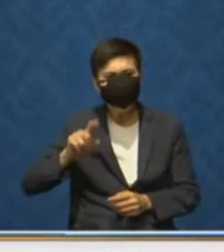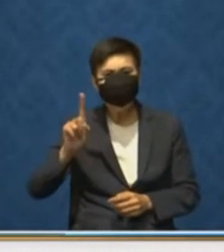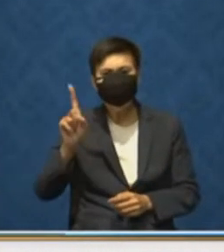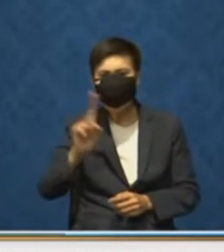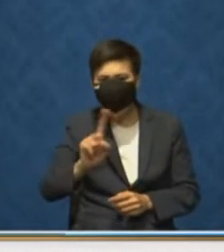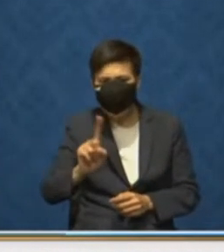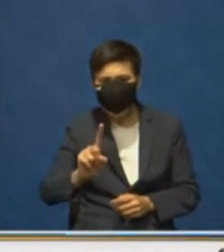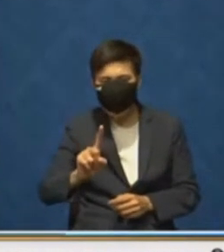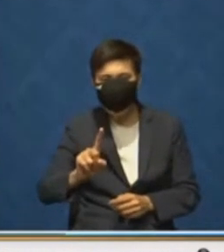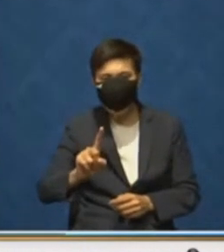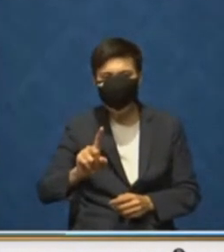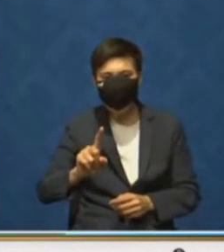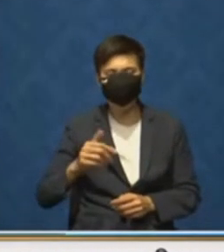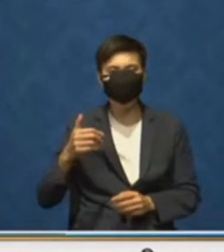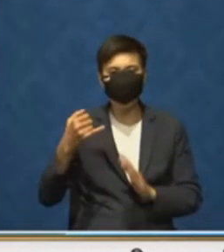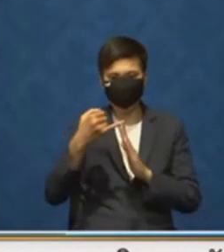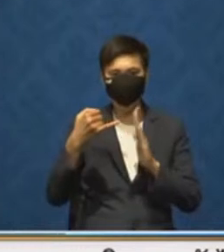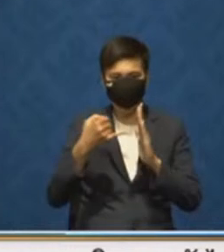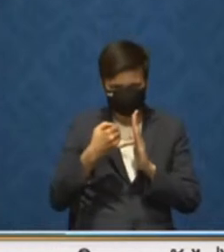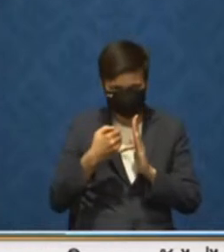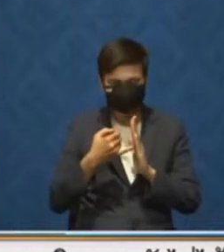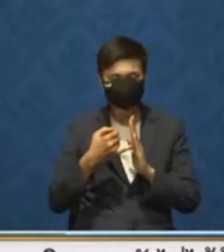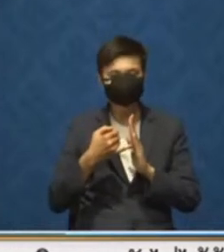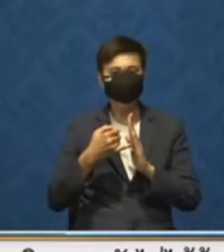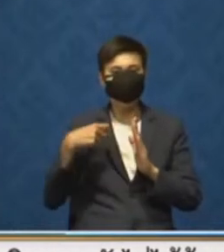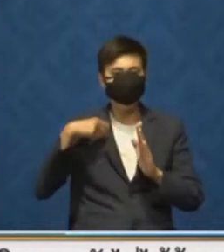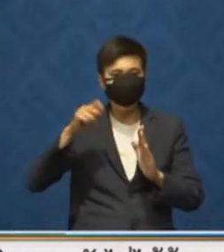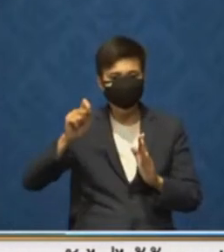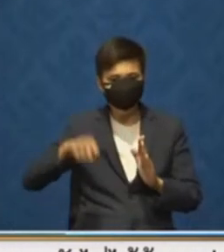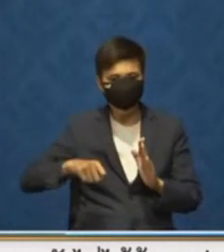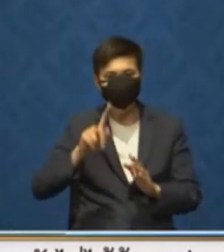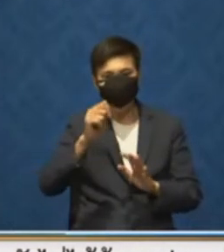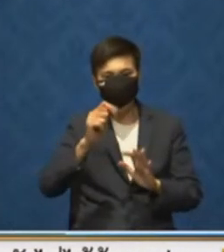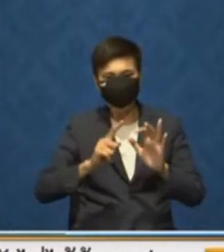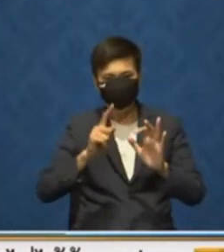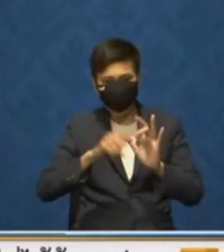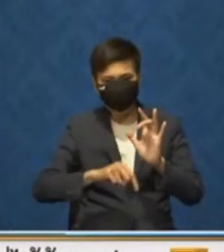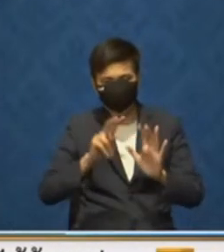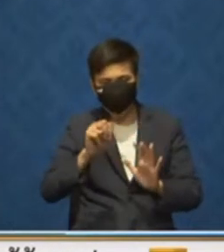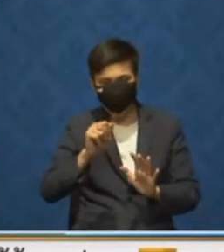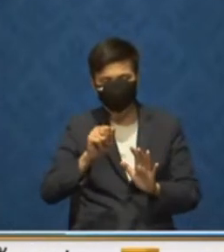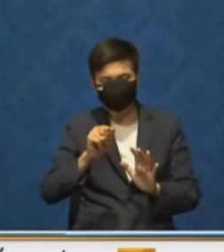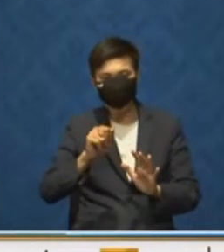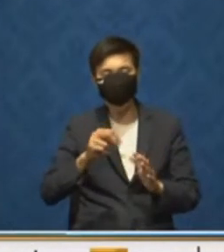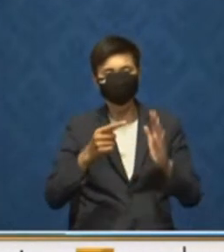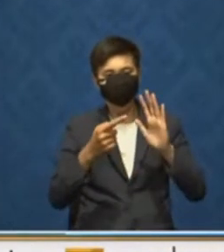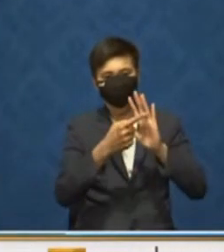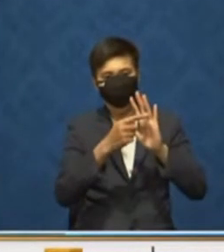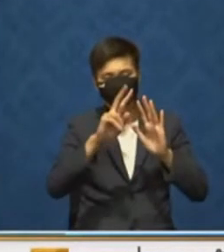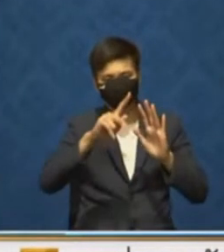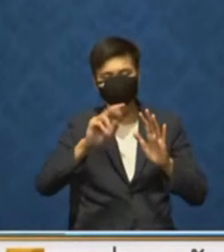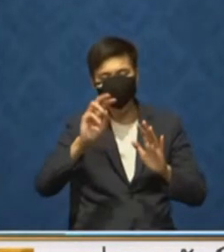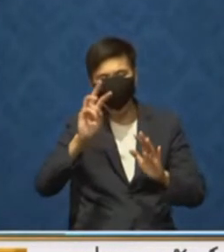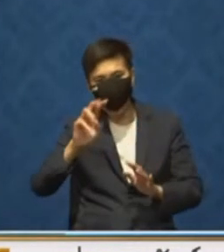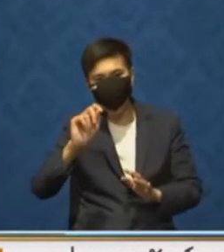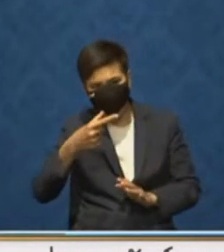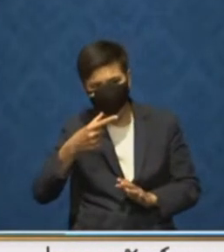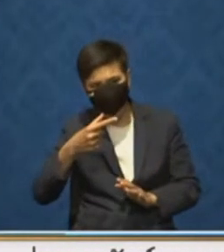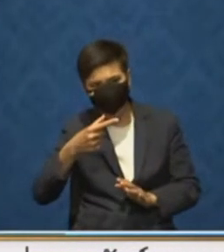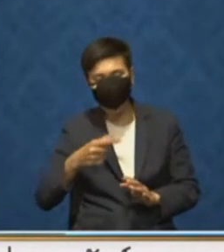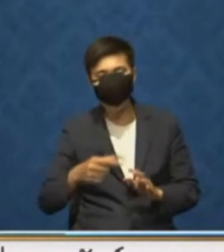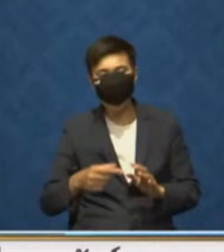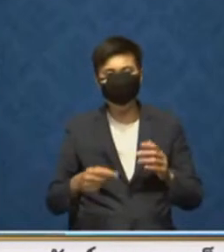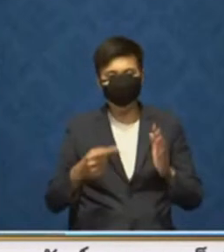มีศาลจังหวัดนะที่ศาลชั้นต้นมีศาลจังหวัดศาลแขวงนะศาลแพ่งอะไรต่างๆเหล่านี้นะครับ